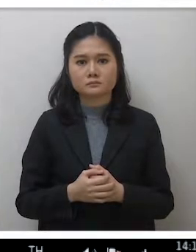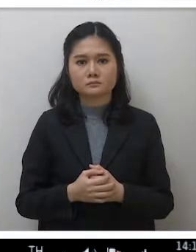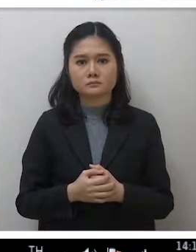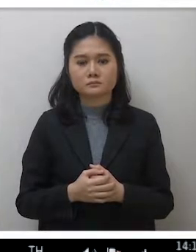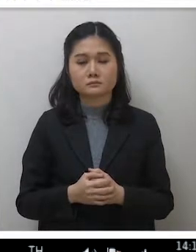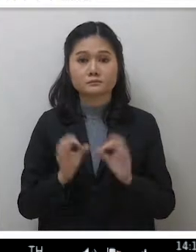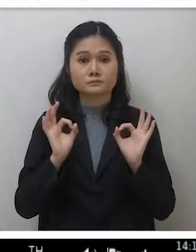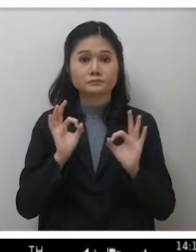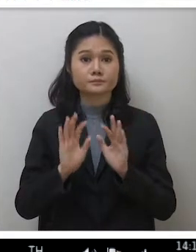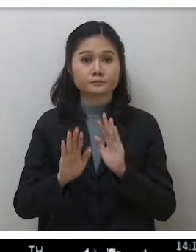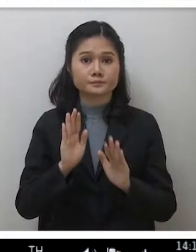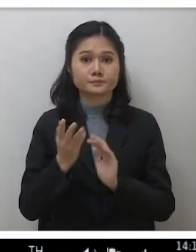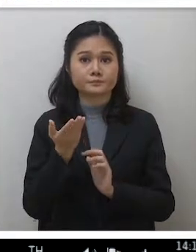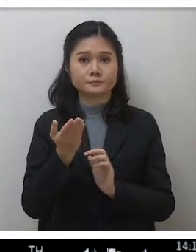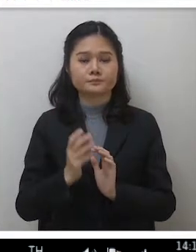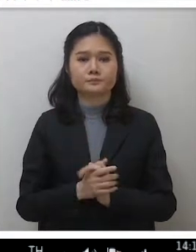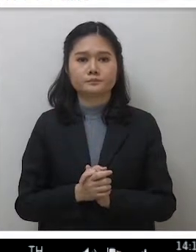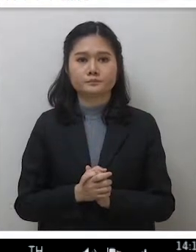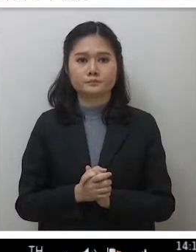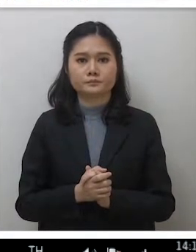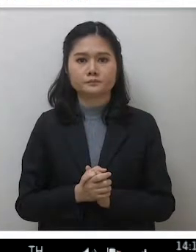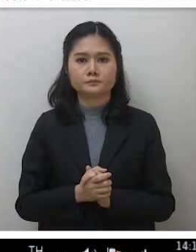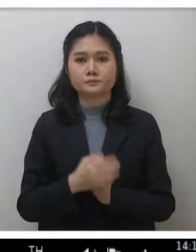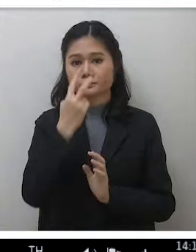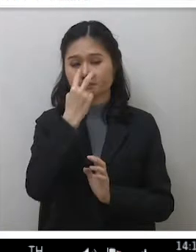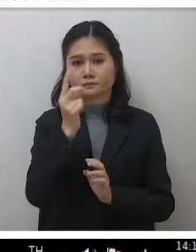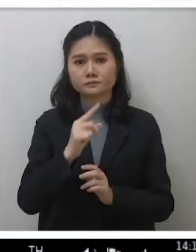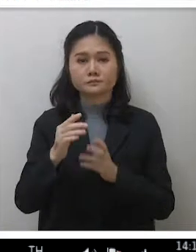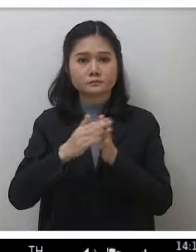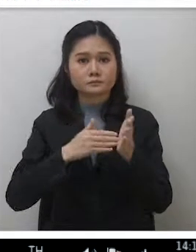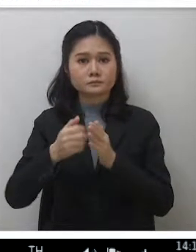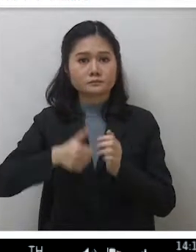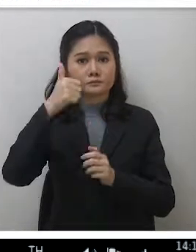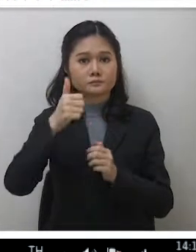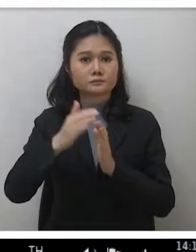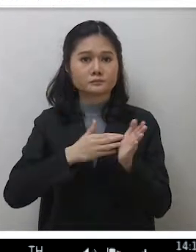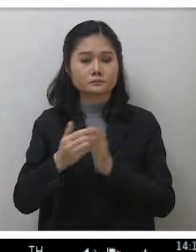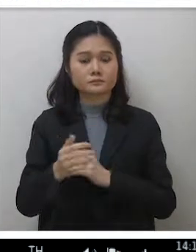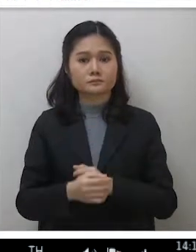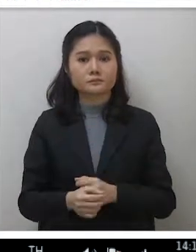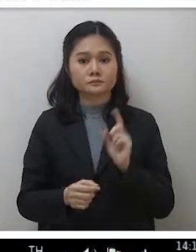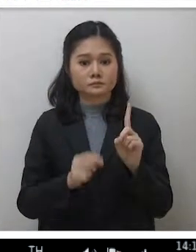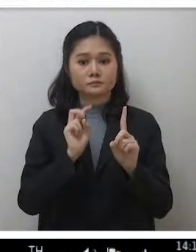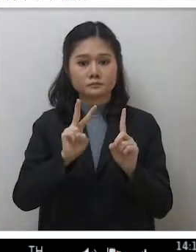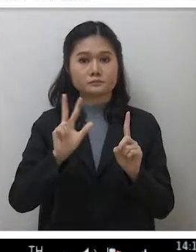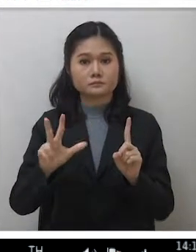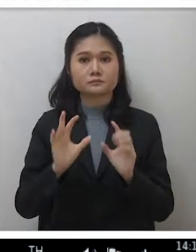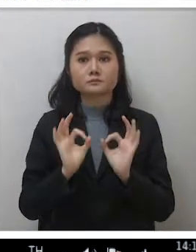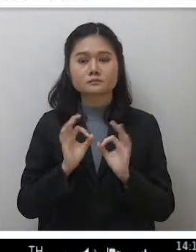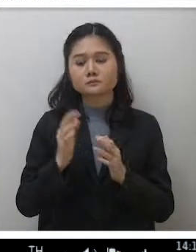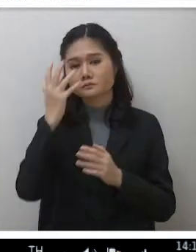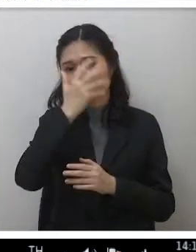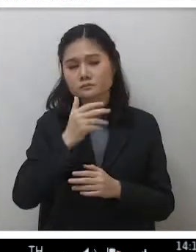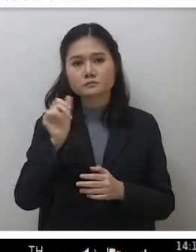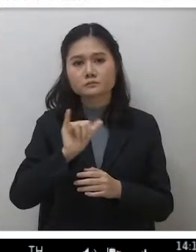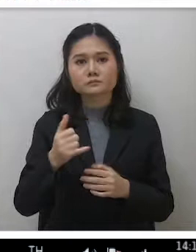โอเคประมาณนี้เห็นไหมครับเราก็จะได้สี3สเต็ปซึ่งโอเคมันยังไม่สวยงามเพ